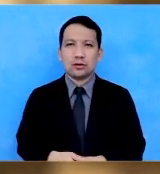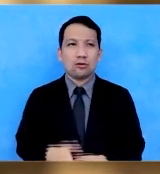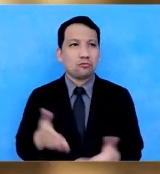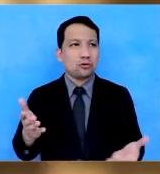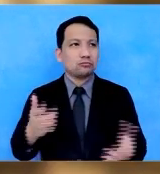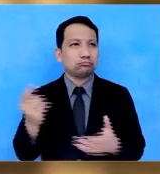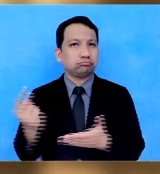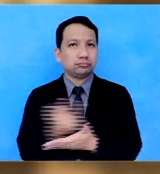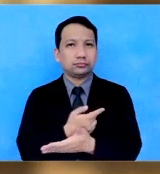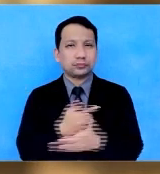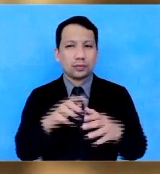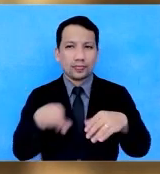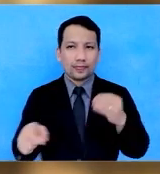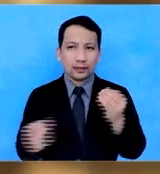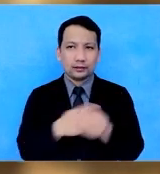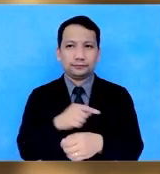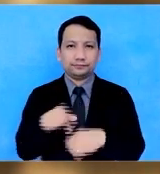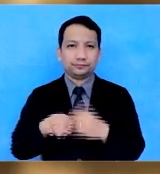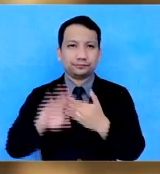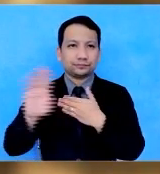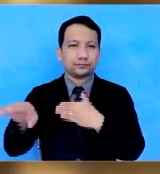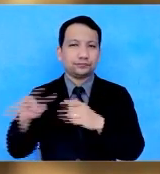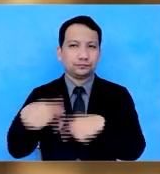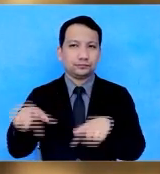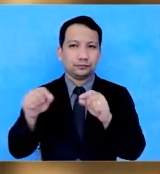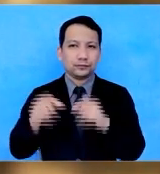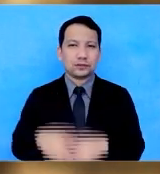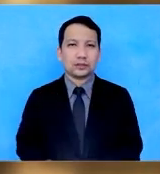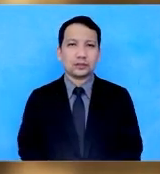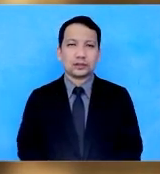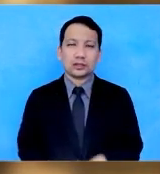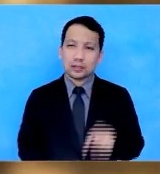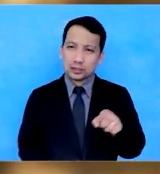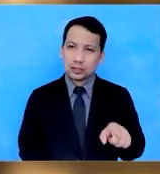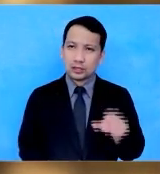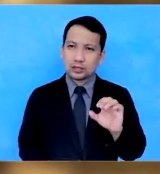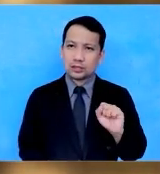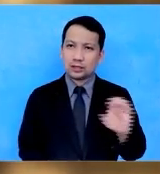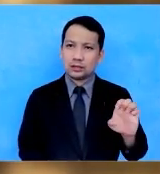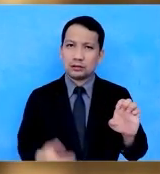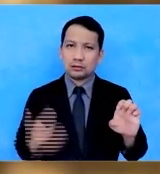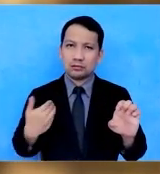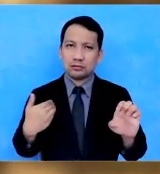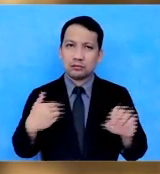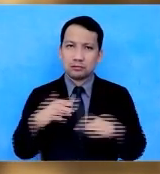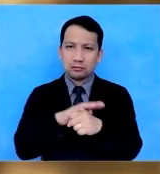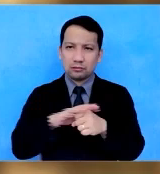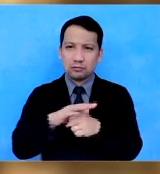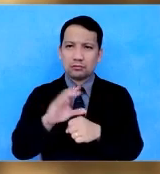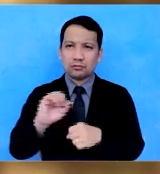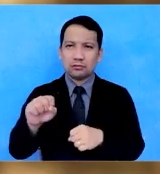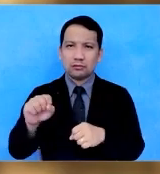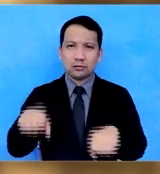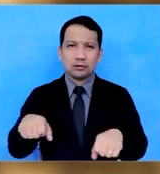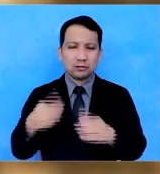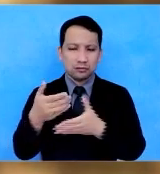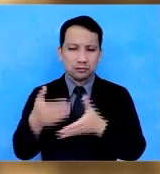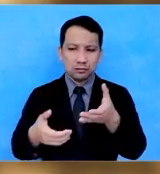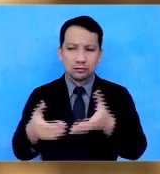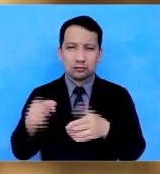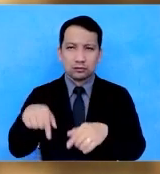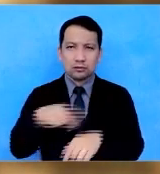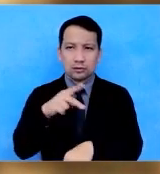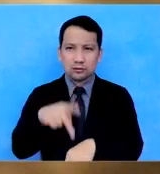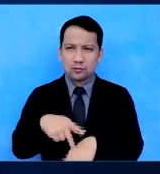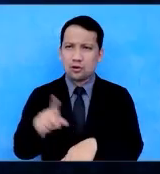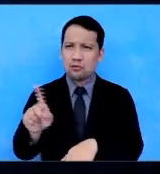linggo, deport na siya kaagad papunta ng Japan. Pero sa kaso ngang yan, wala naman siyang local cases na pending sa mga korte sa Pilipinas. Kaya't